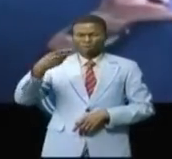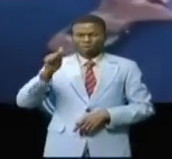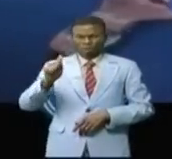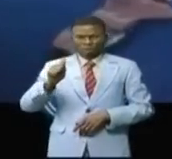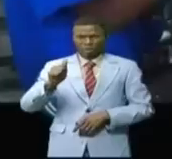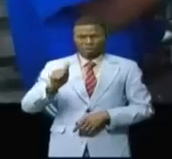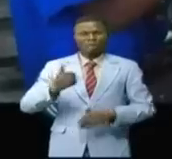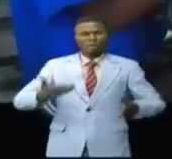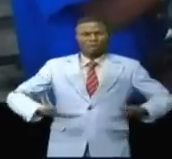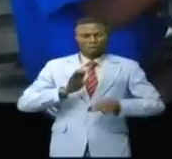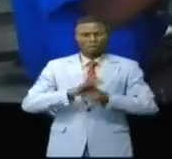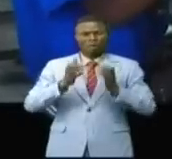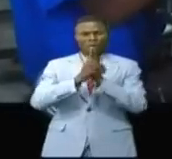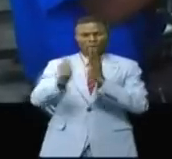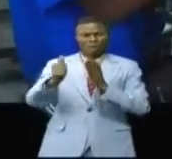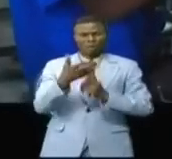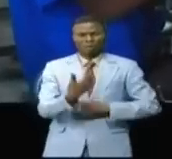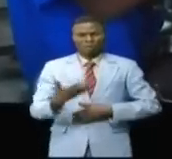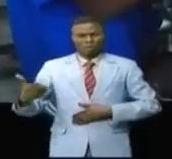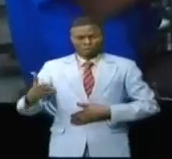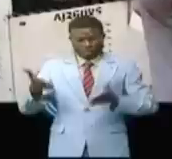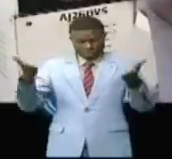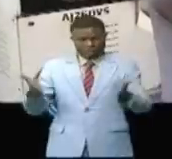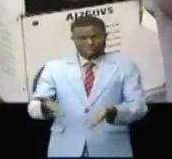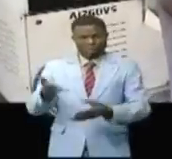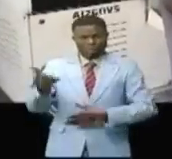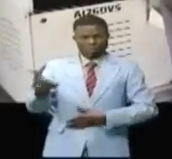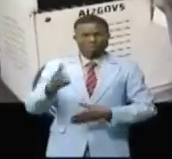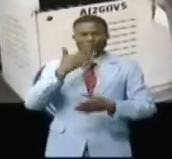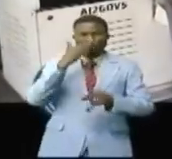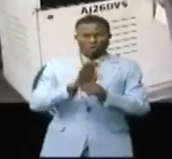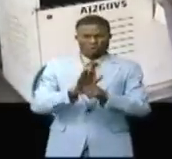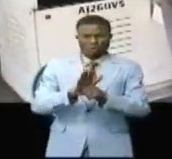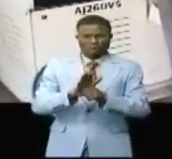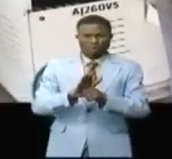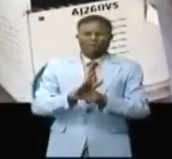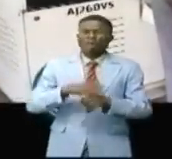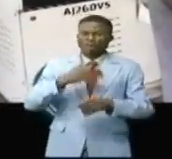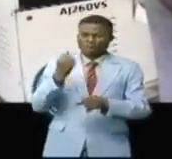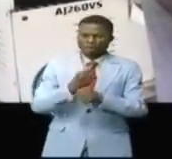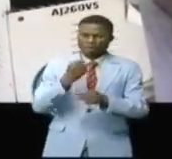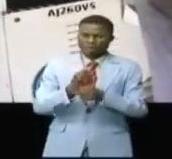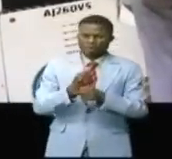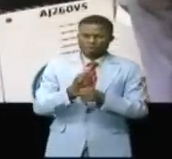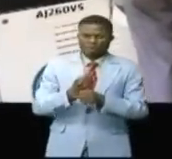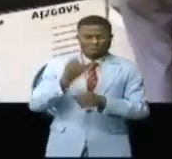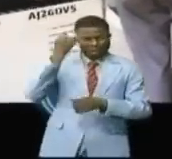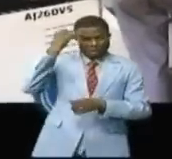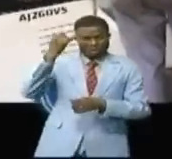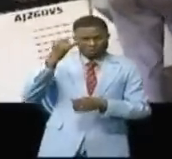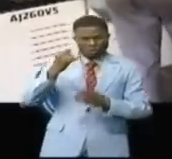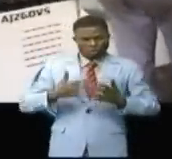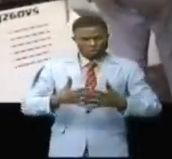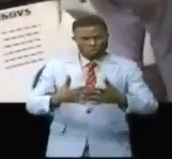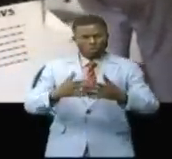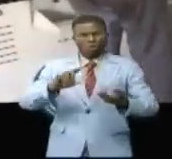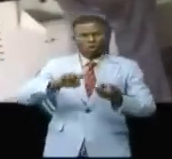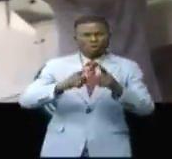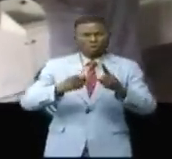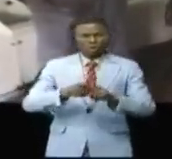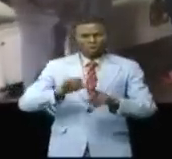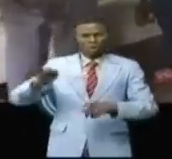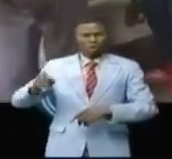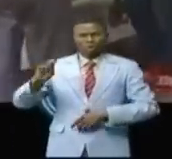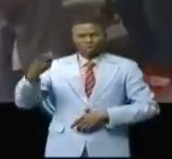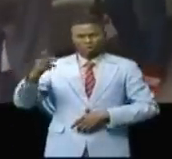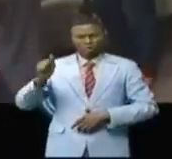apprécié la qualité du matériel trouvaient sur place et promis d'inscrire son action dans la logique de pérenniser la coopération gitane